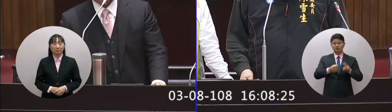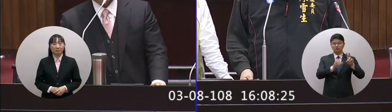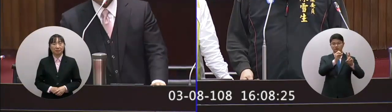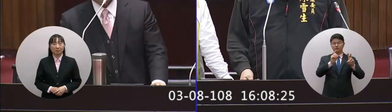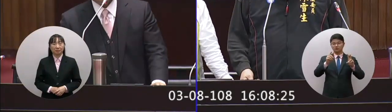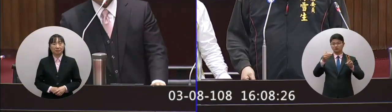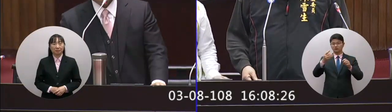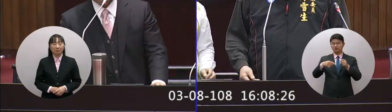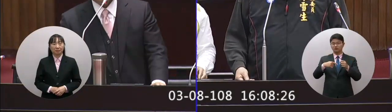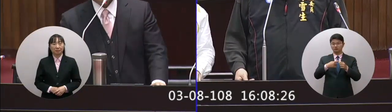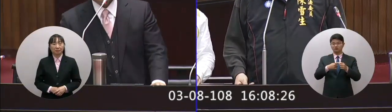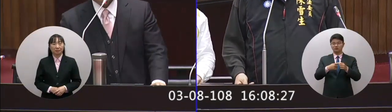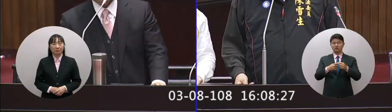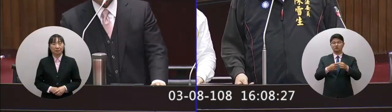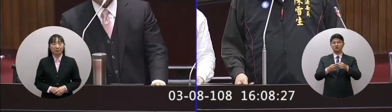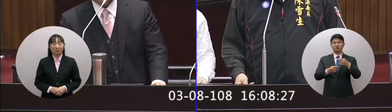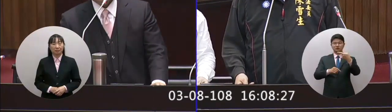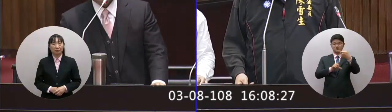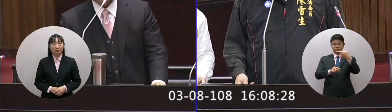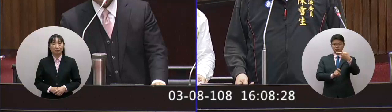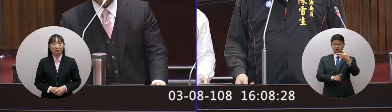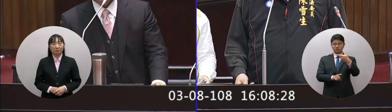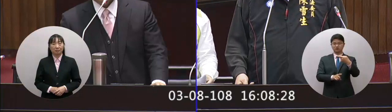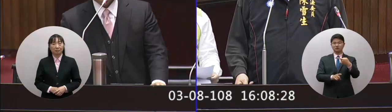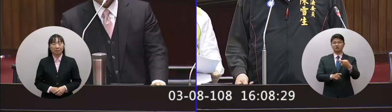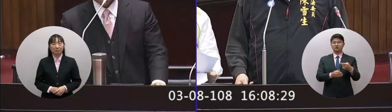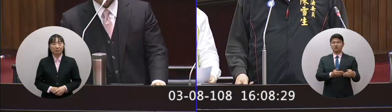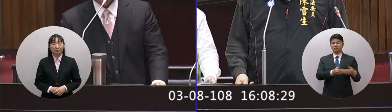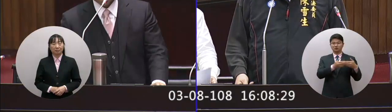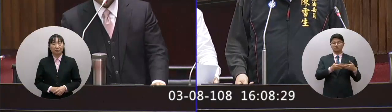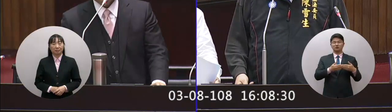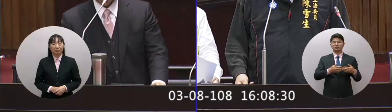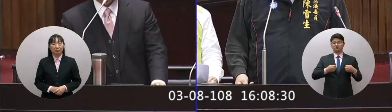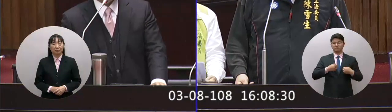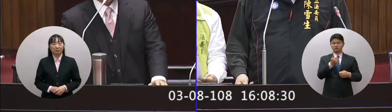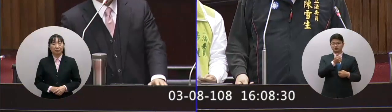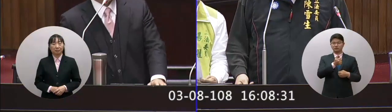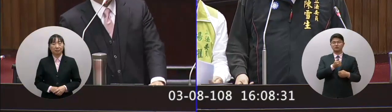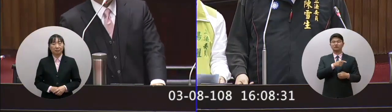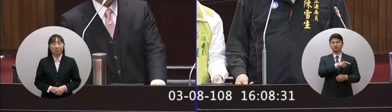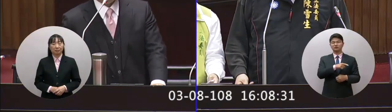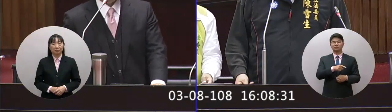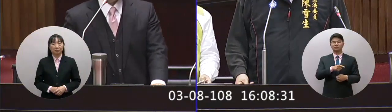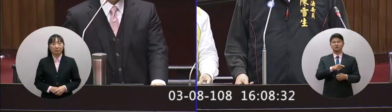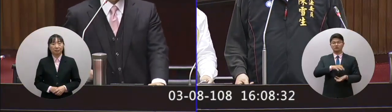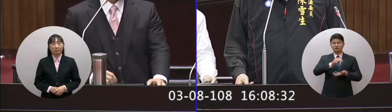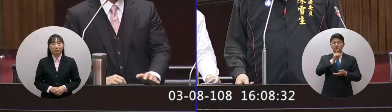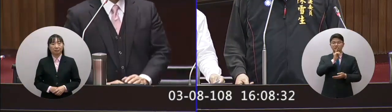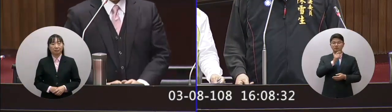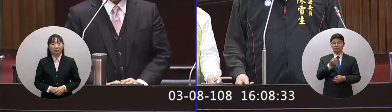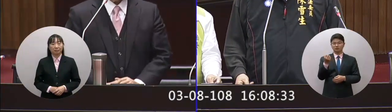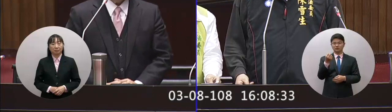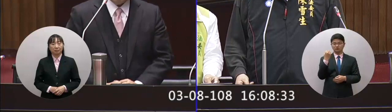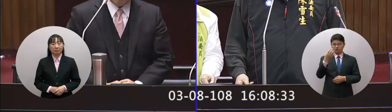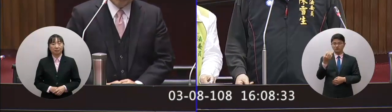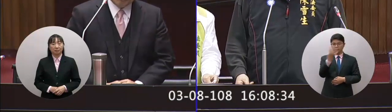2019年1月11号啊。中共主席习近平先生哈，他提出了一个四通啊，